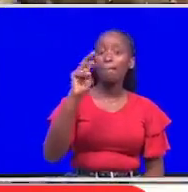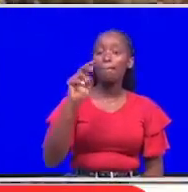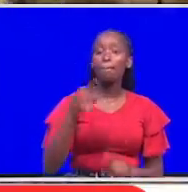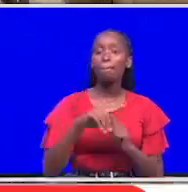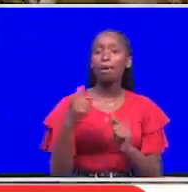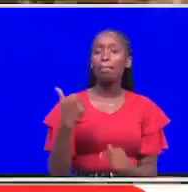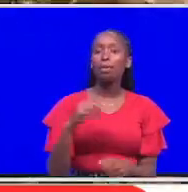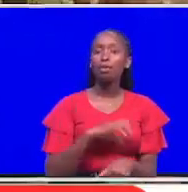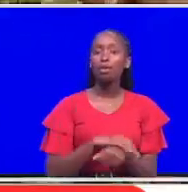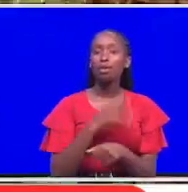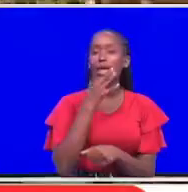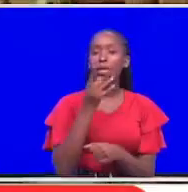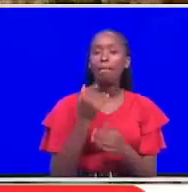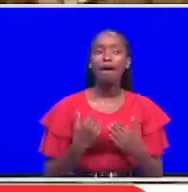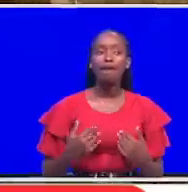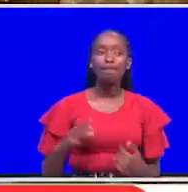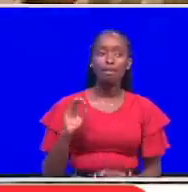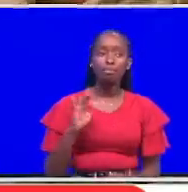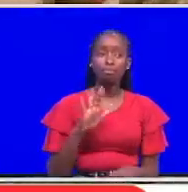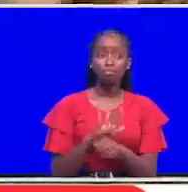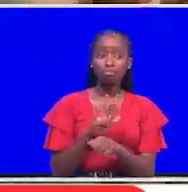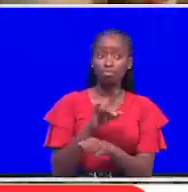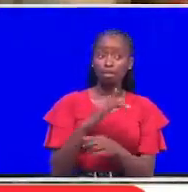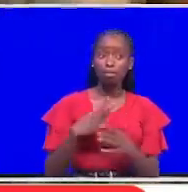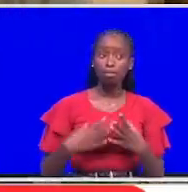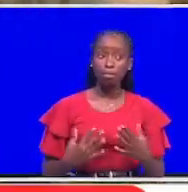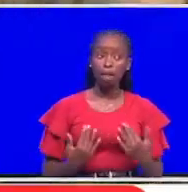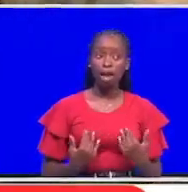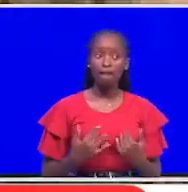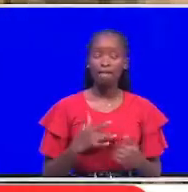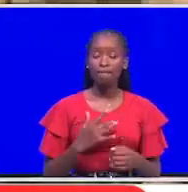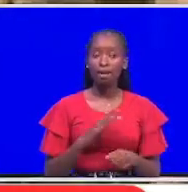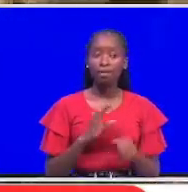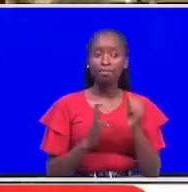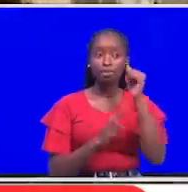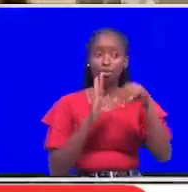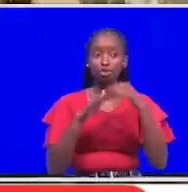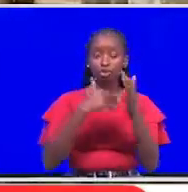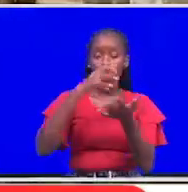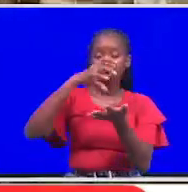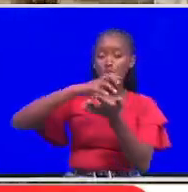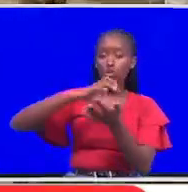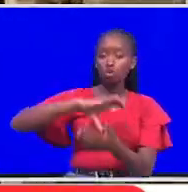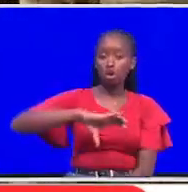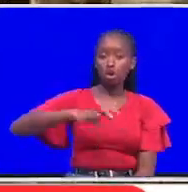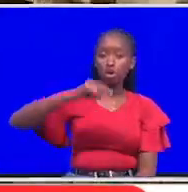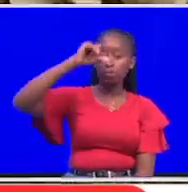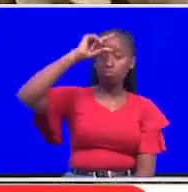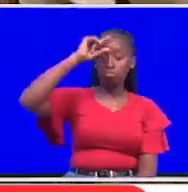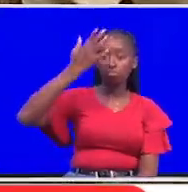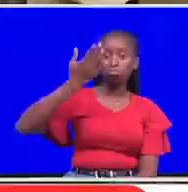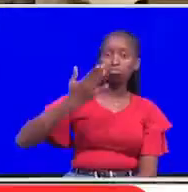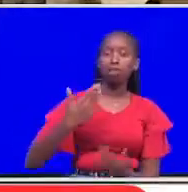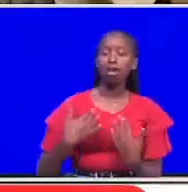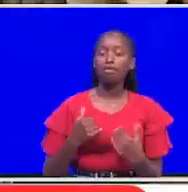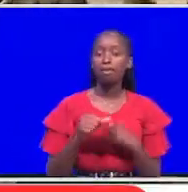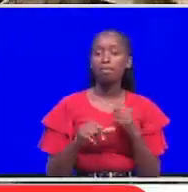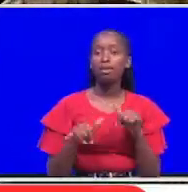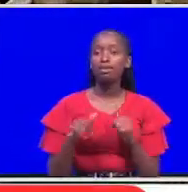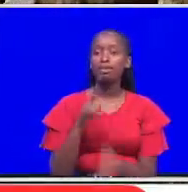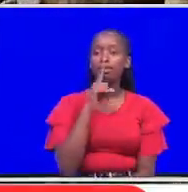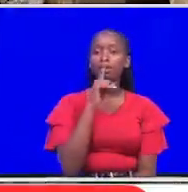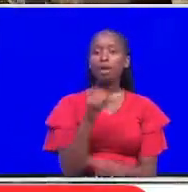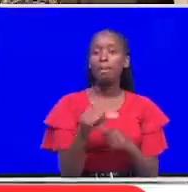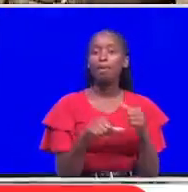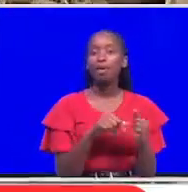tujempata. Wengi wa wakazi hapa wakigadhabishwa na hatua ya serikali ya kaunti hii kusalia kimya kuhusu swala